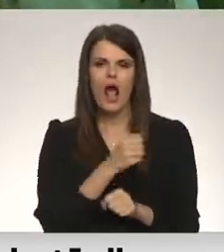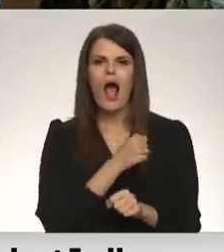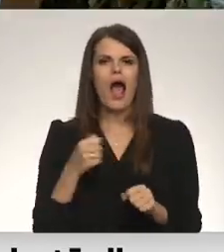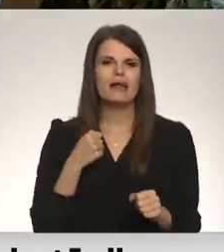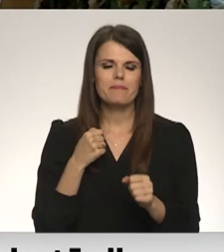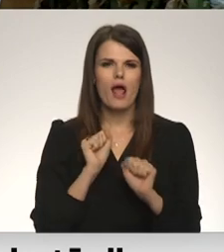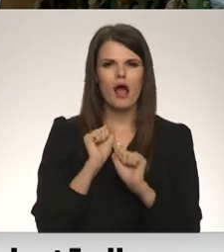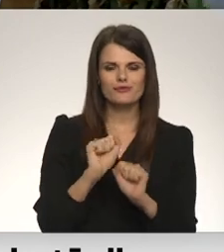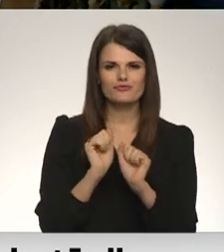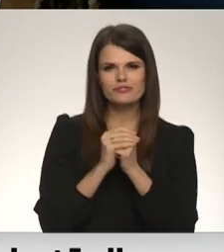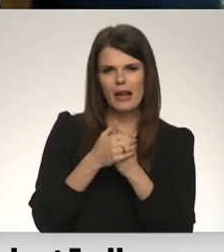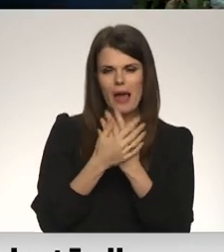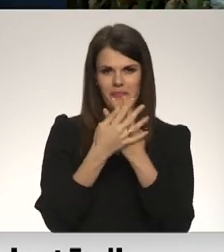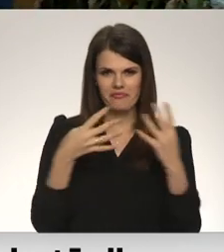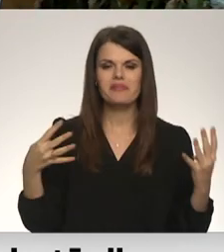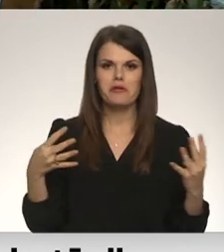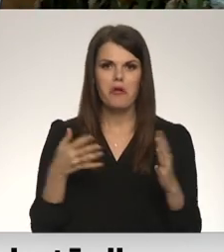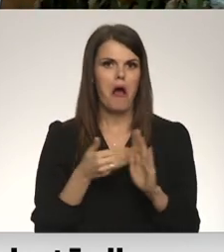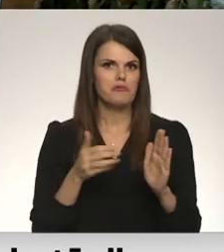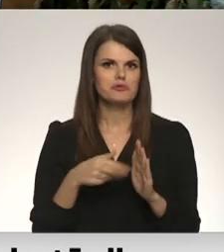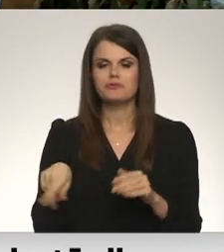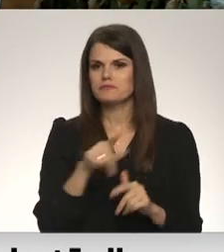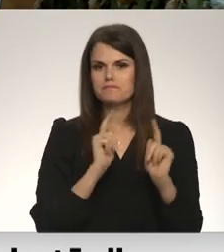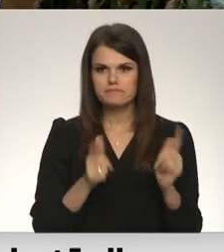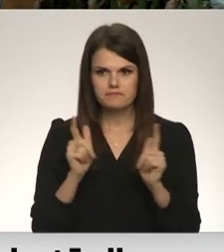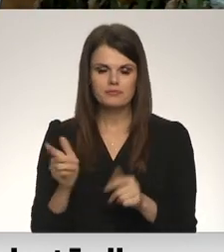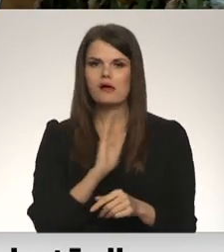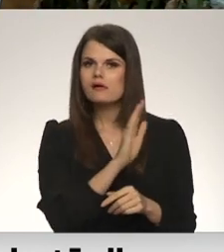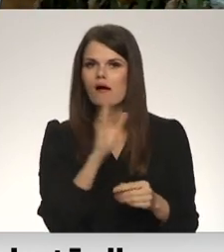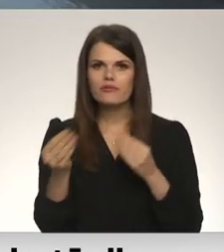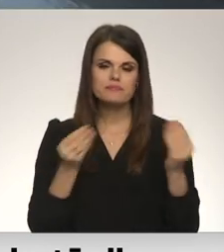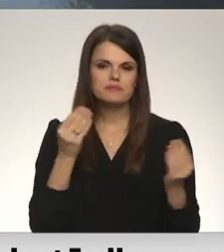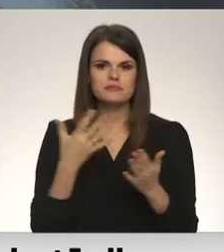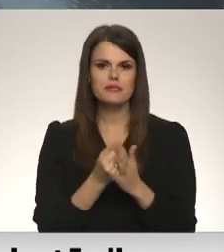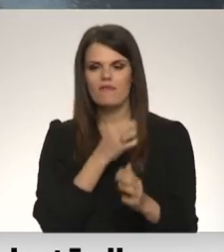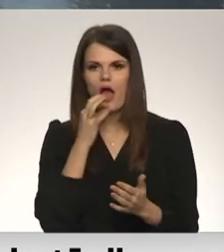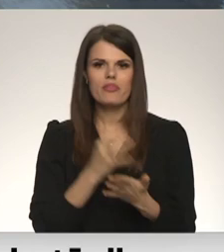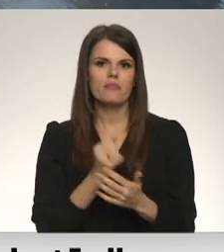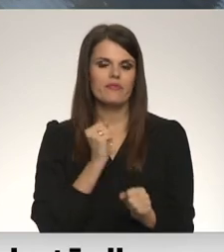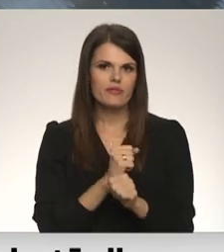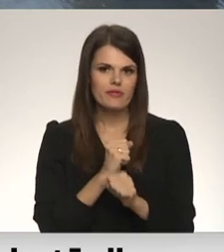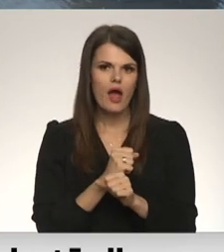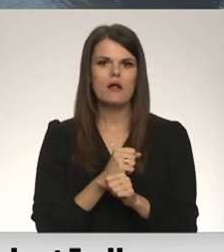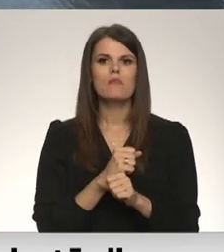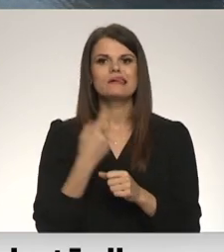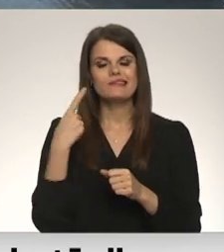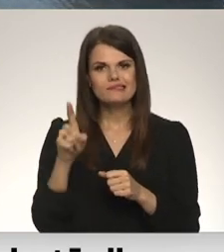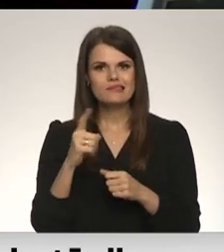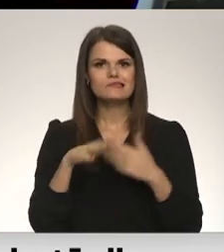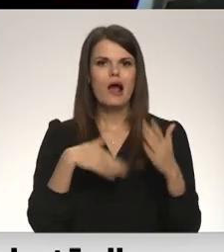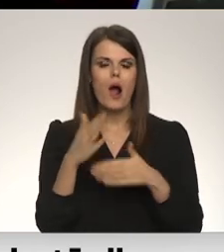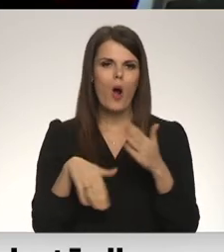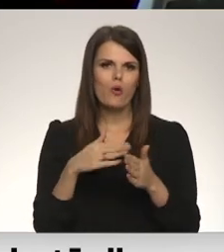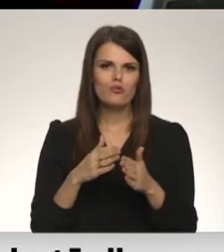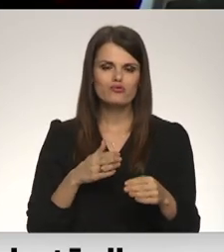aizstāvjiem. Atsaucība ir liela, un katram te ir piemeklēts savs atbildīgais darbs. Kāds griež nepieciešamos audumus strēmelēs,